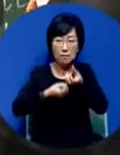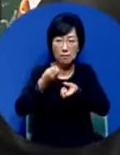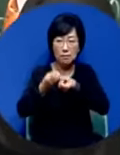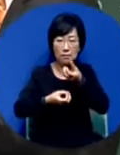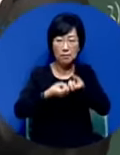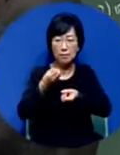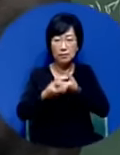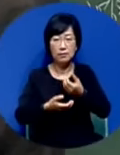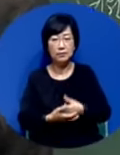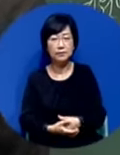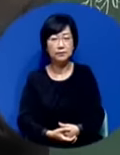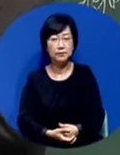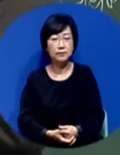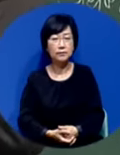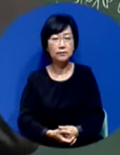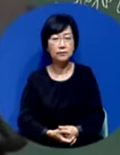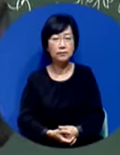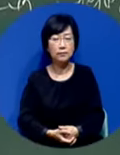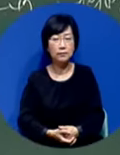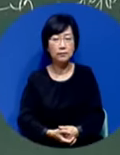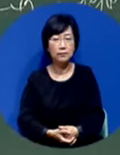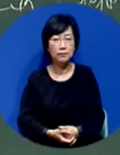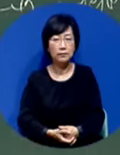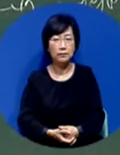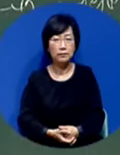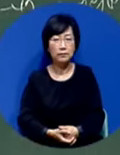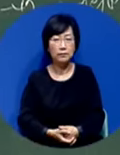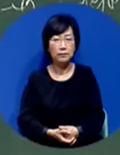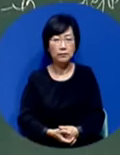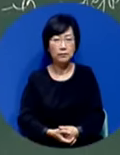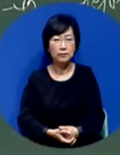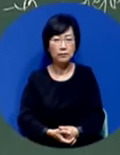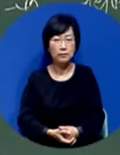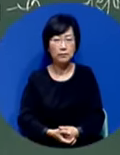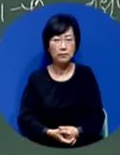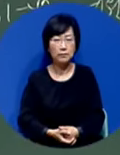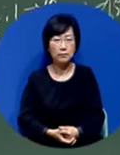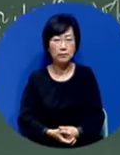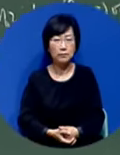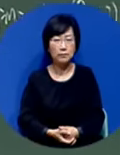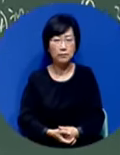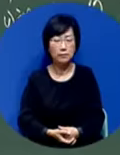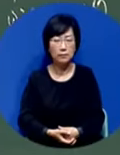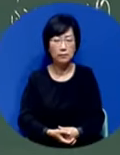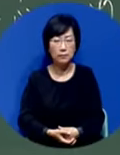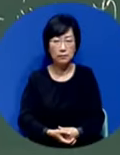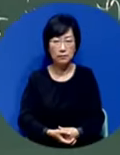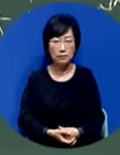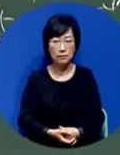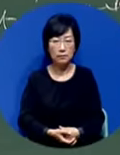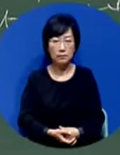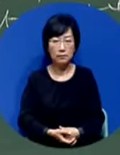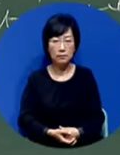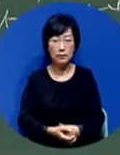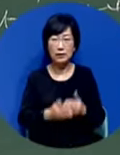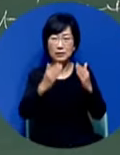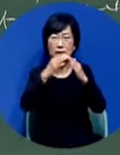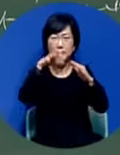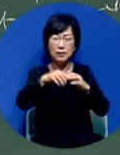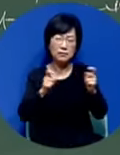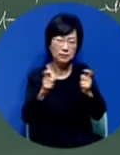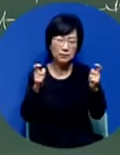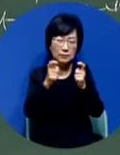那我就接近他，跟他对话的时候，他也跟我说话。 집에서 싸워가지고 많이 안 때리는데 그냥 한 번밖에 안 그랬는데